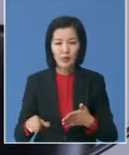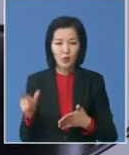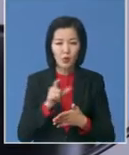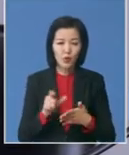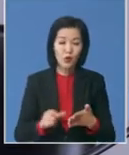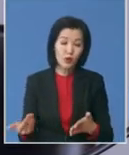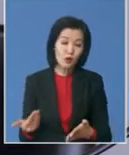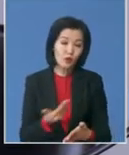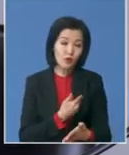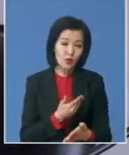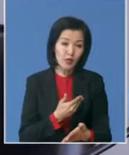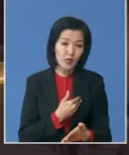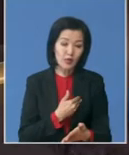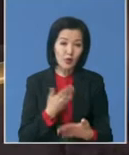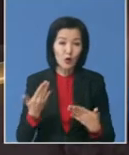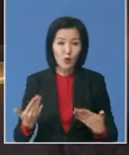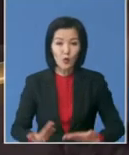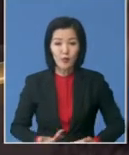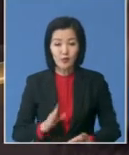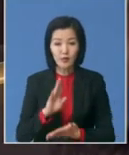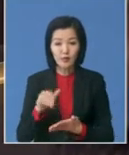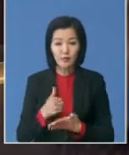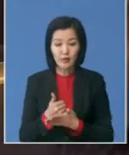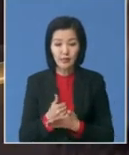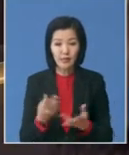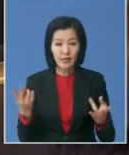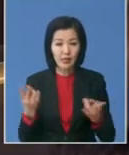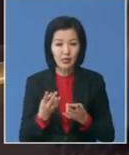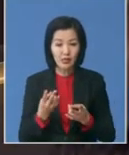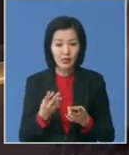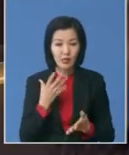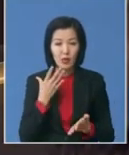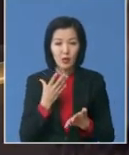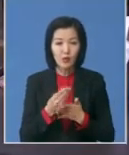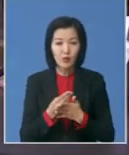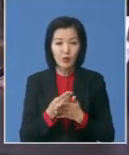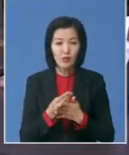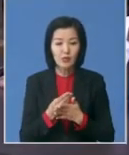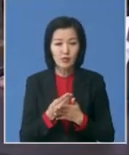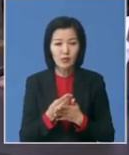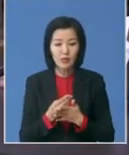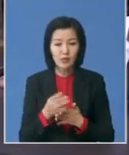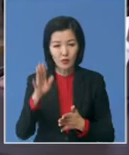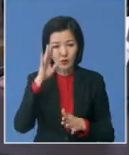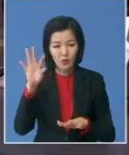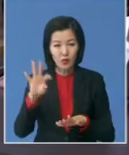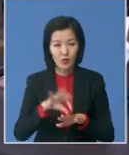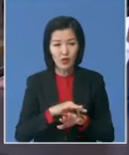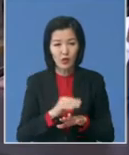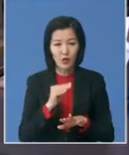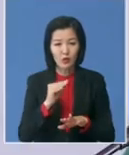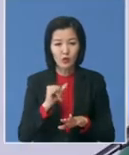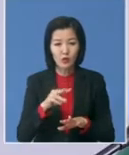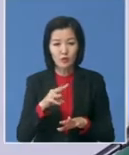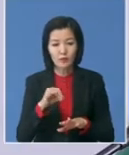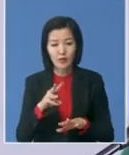құштар. Өлең оның ғұмырының мәні мен сәні. Өмірлік жарында өлең өлкесінен жолықтырды. Жырғағаны Жұматай